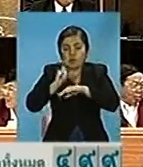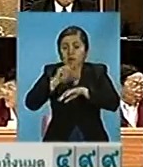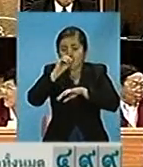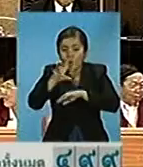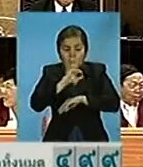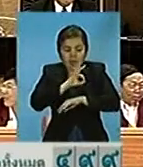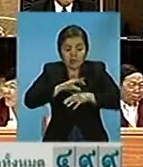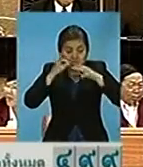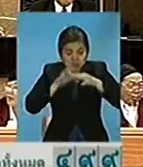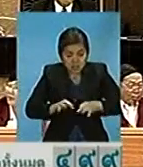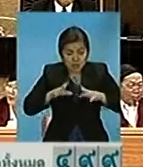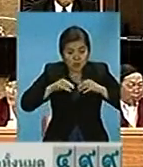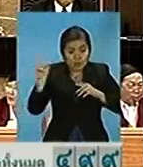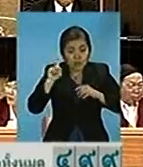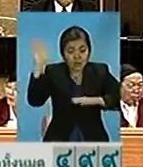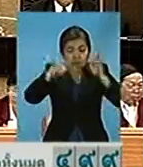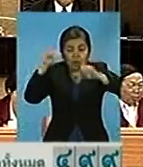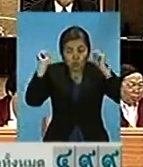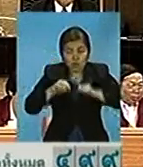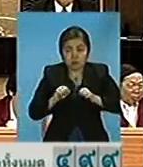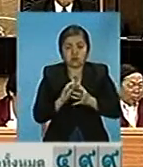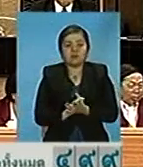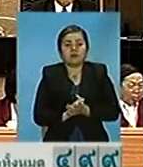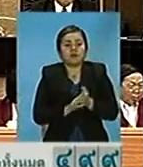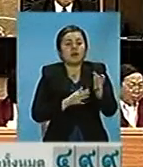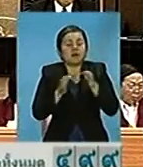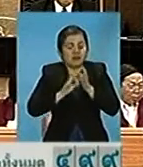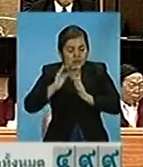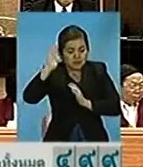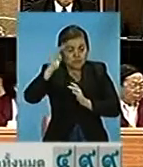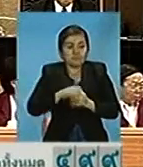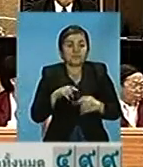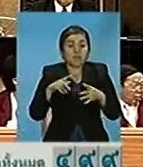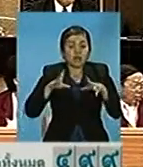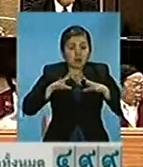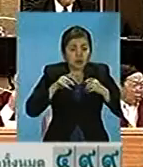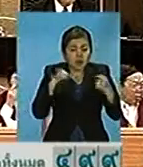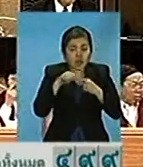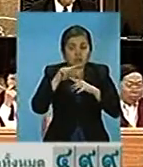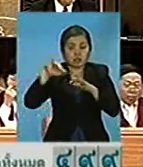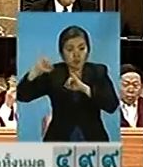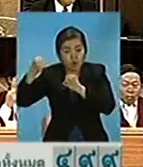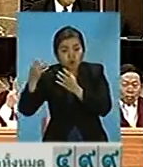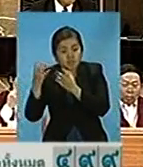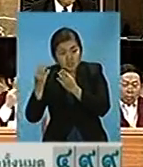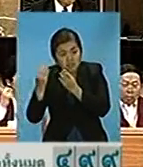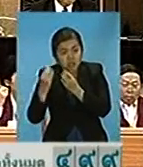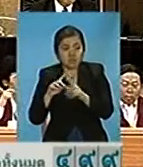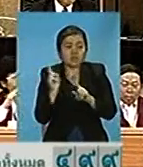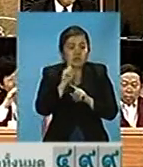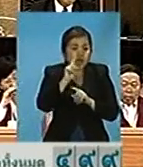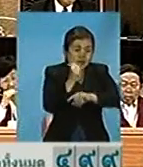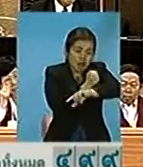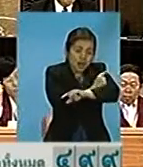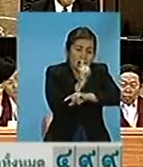ครับ ผมจะได้บอกว่าท่านเห็นแก่เจ้าของสวนหรือว่าเห็นแก่แรงงานกฎหมายอย่างนี้อย่าเอาแพ้ชนะกันเลยครับอย่าเอาเสียงข้างมากมาว่